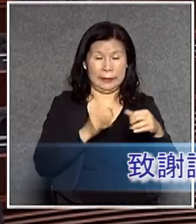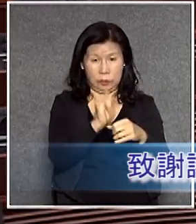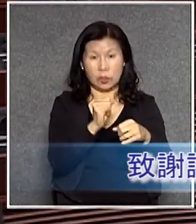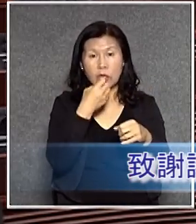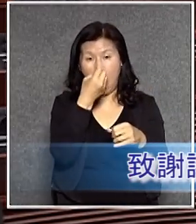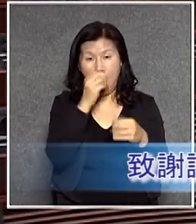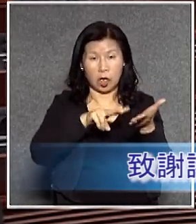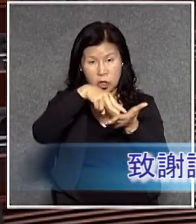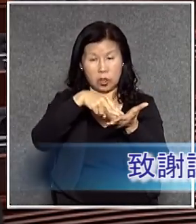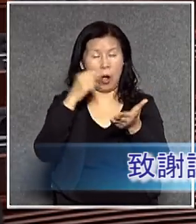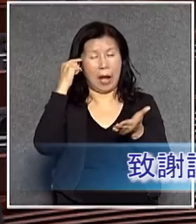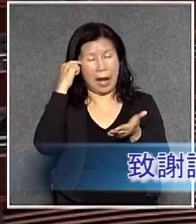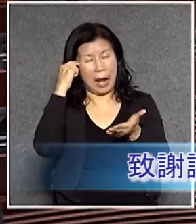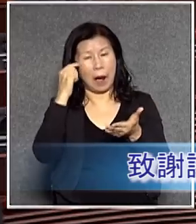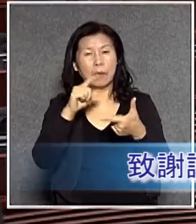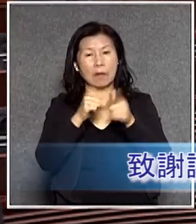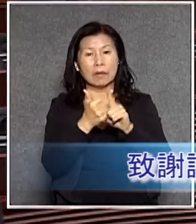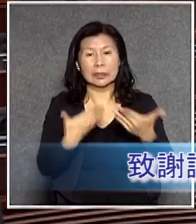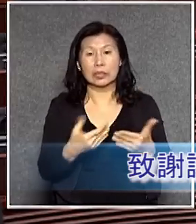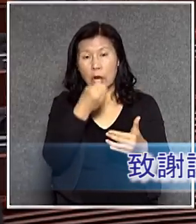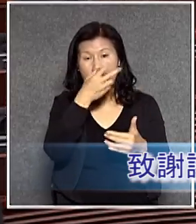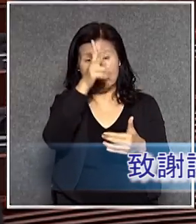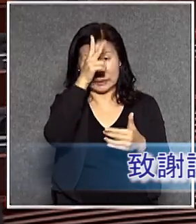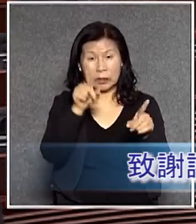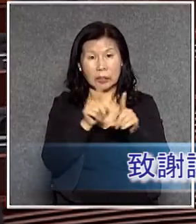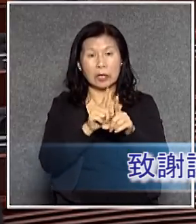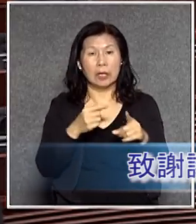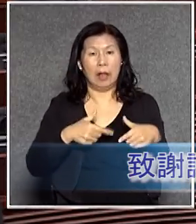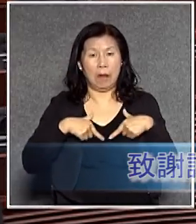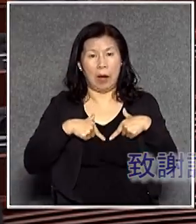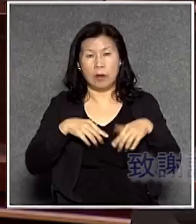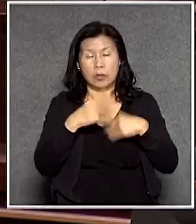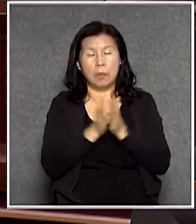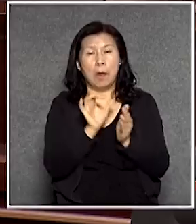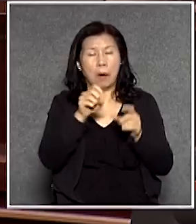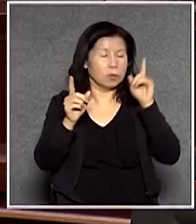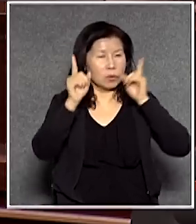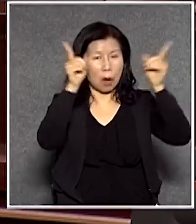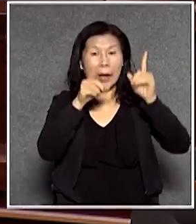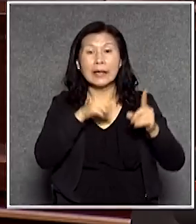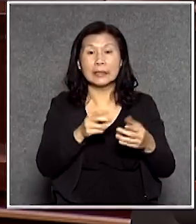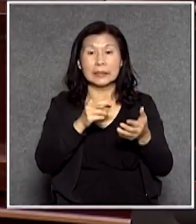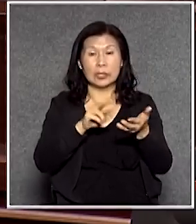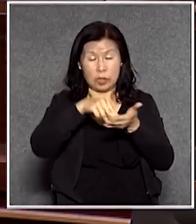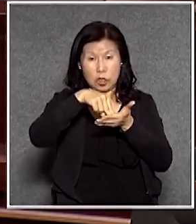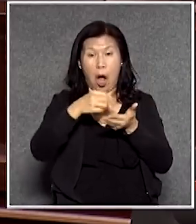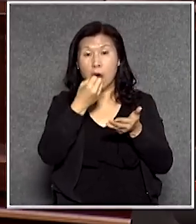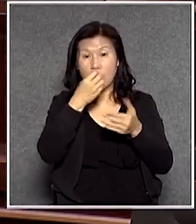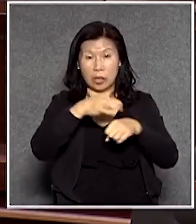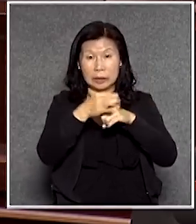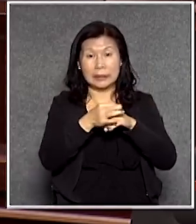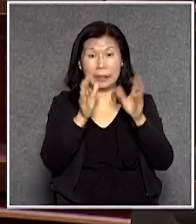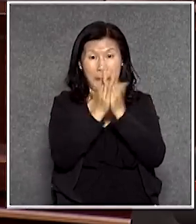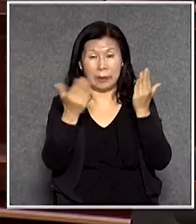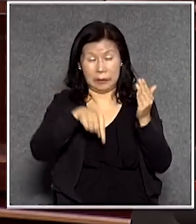独的思想，在今日看来，特首的忧虑并不是无的放矢。在港独一月号中就刊出名为